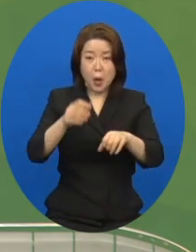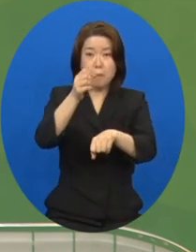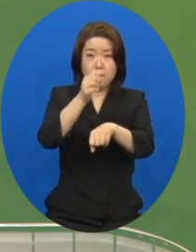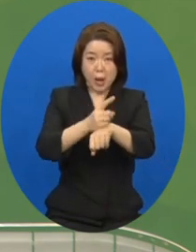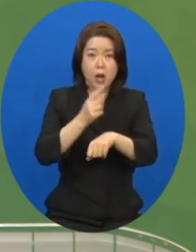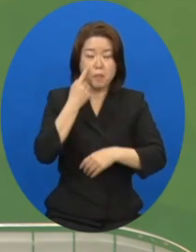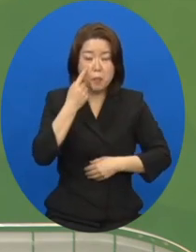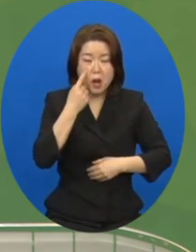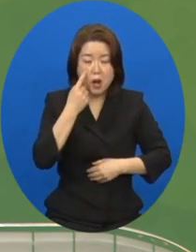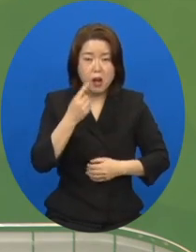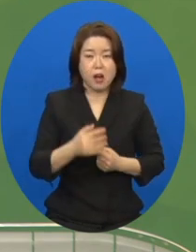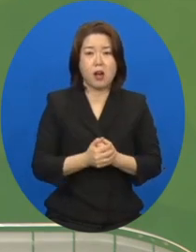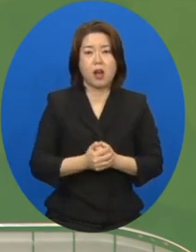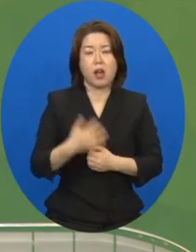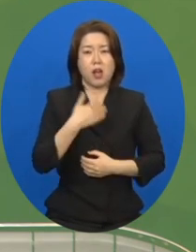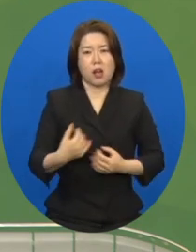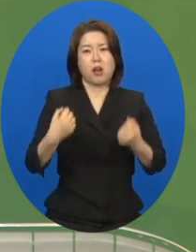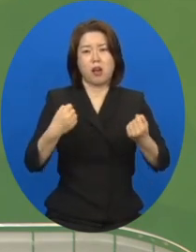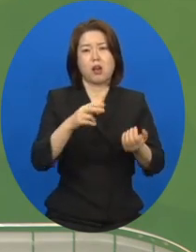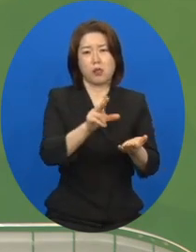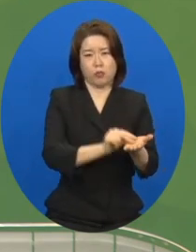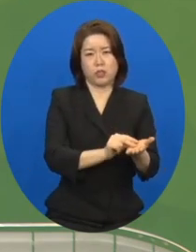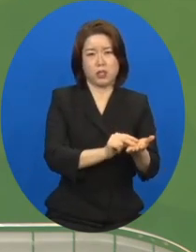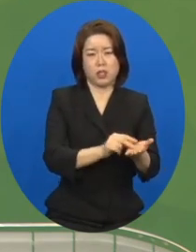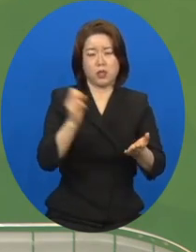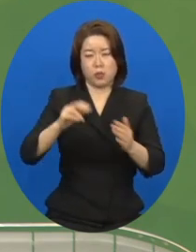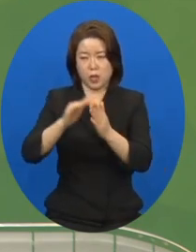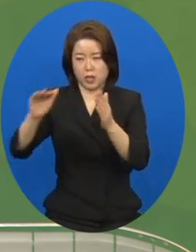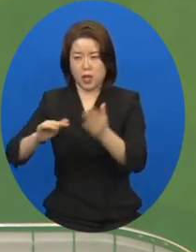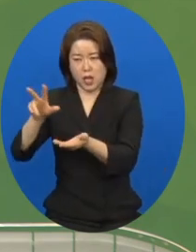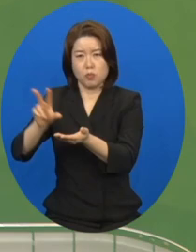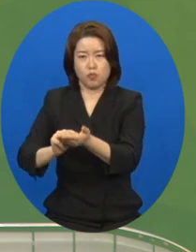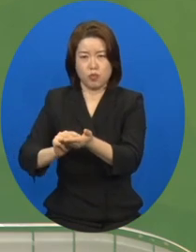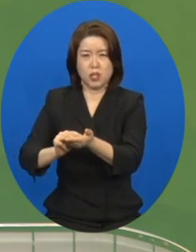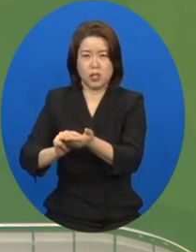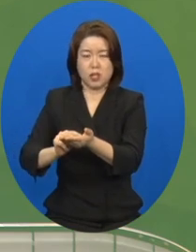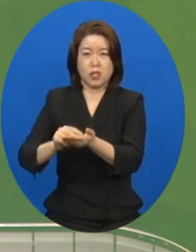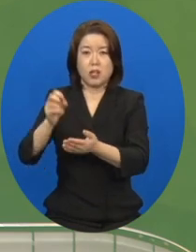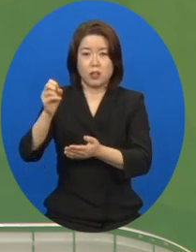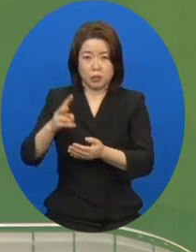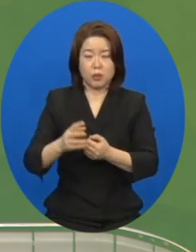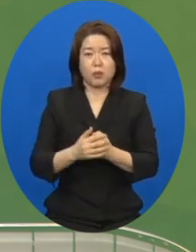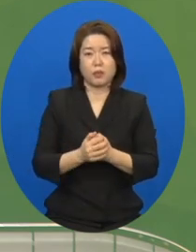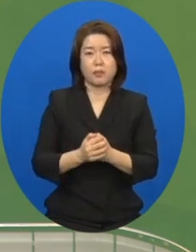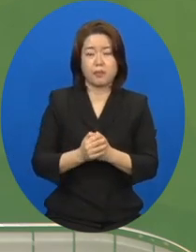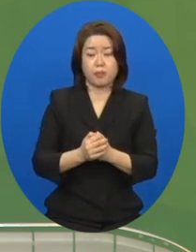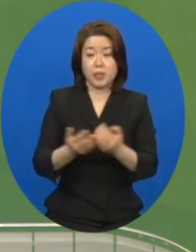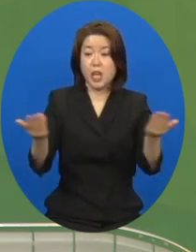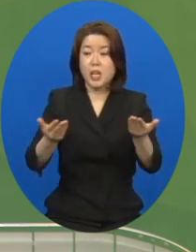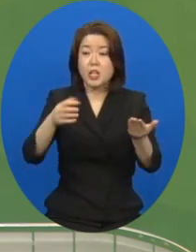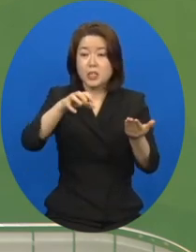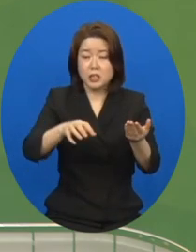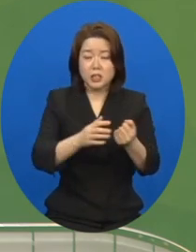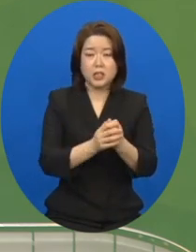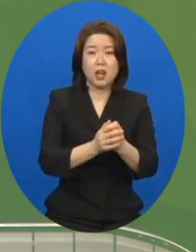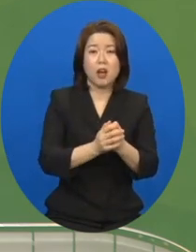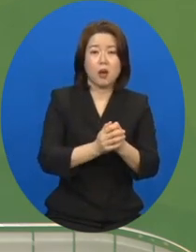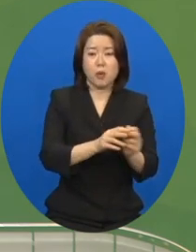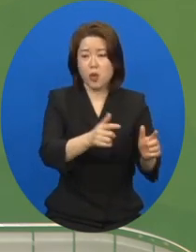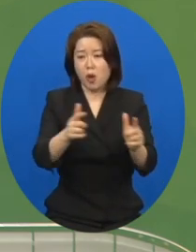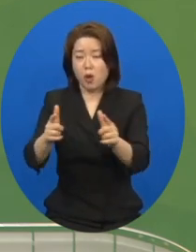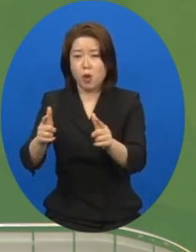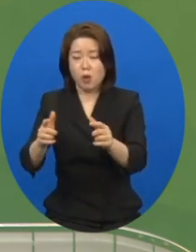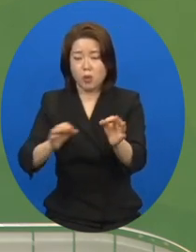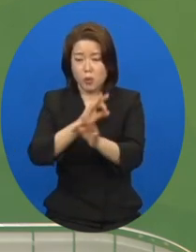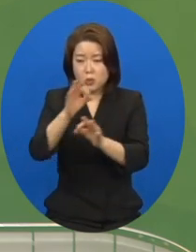벌써부터 건강 문제 때문에, 가정 문제 때문에, 또는 직장이나 일터 문제 때문에